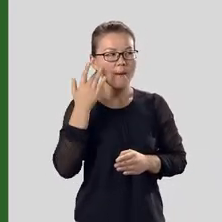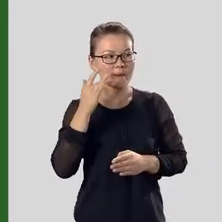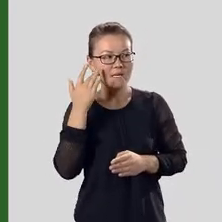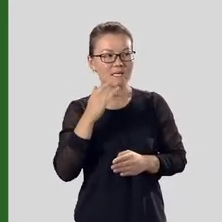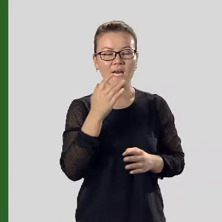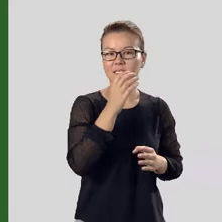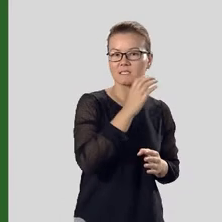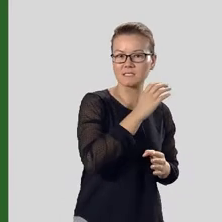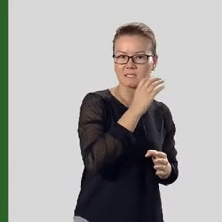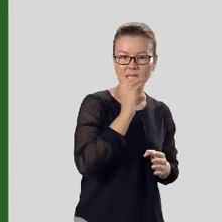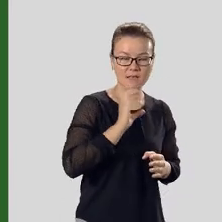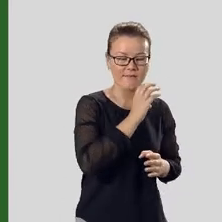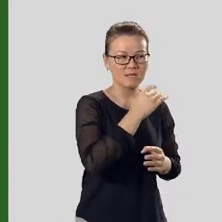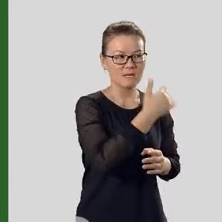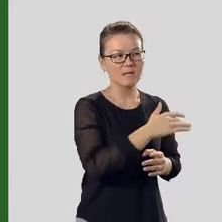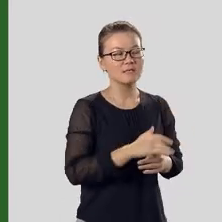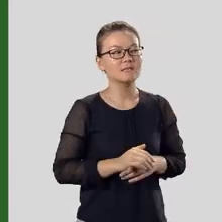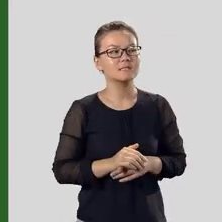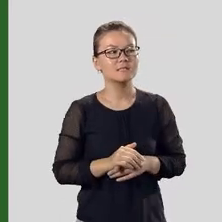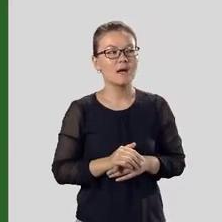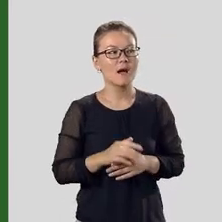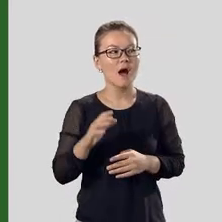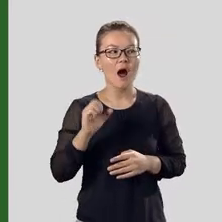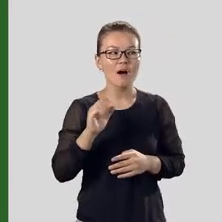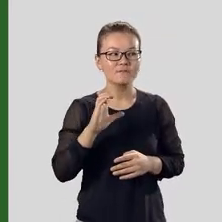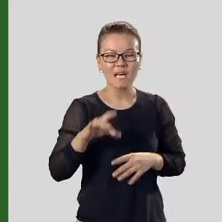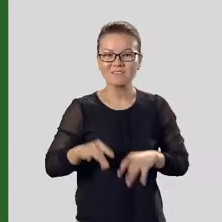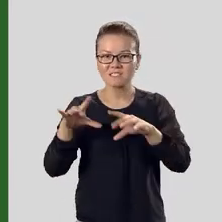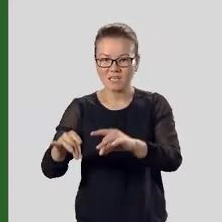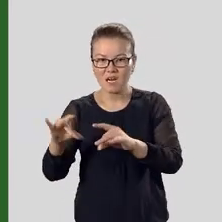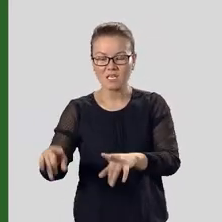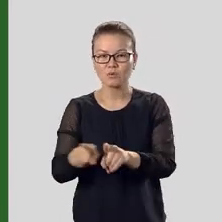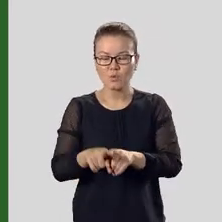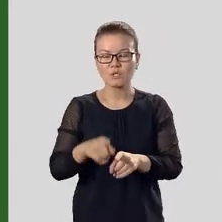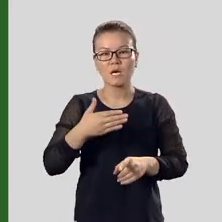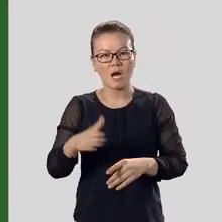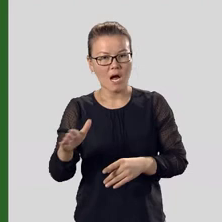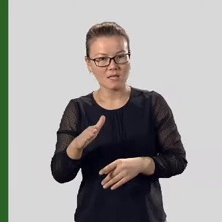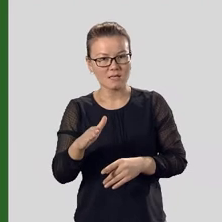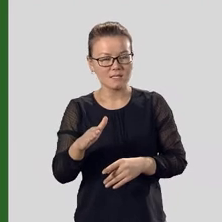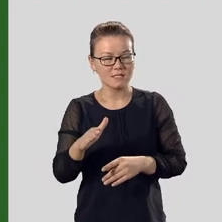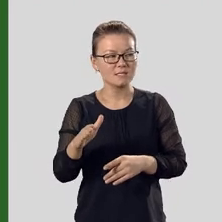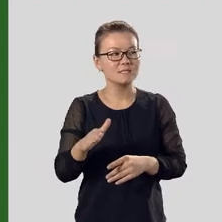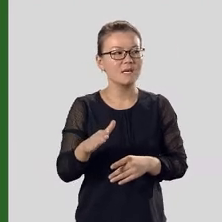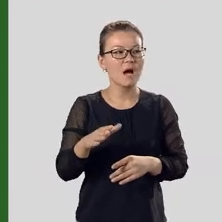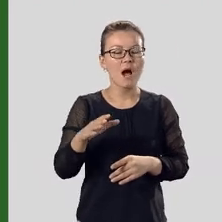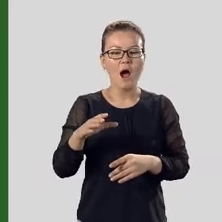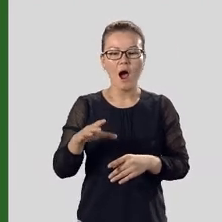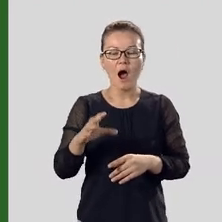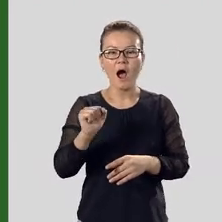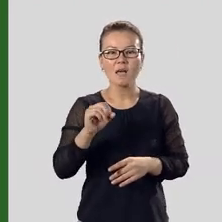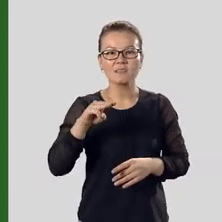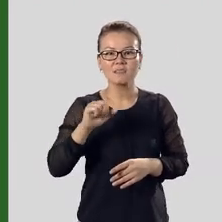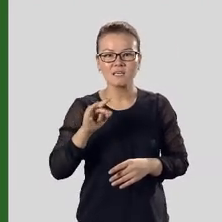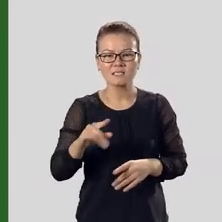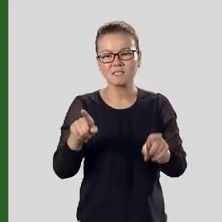миллионов лет назад разделились Антарктида и Австралия. Данные исследований показывают, что Антарктида была